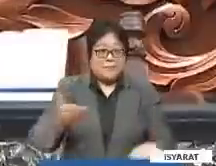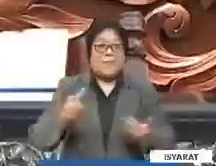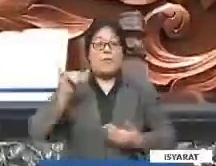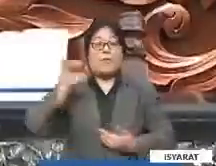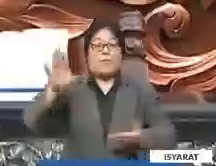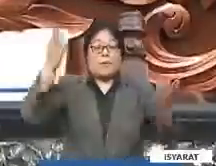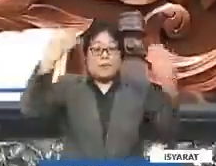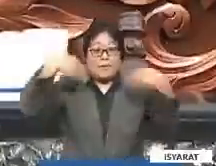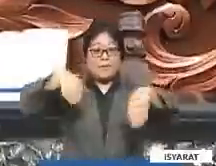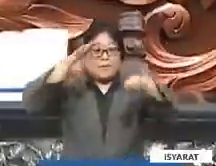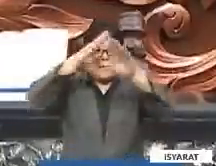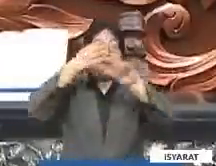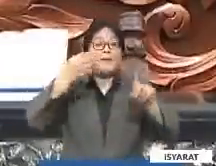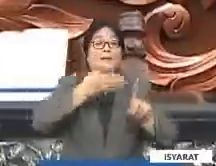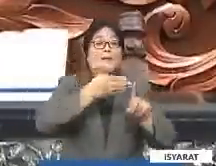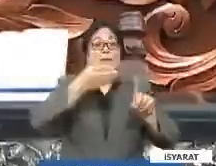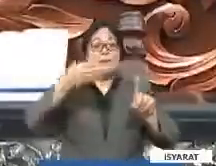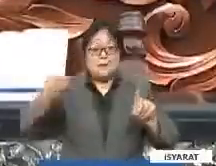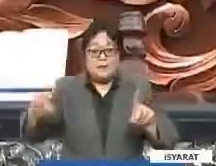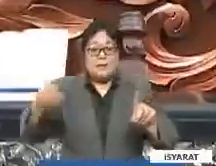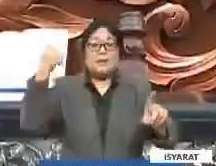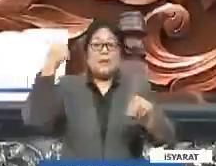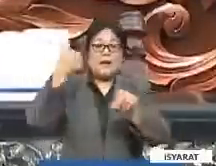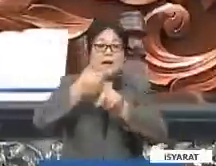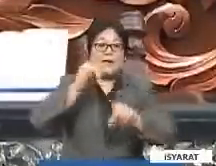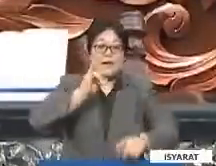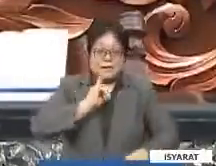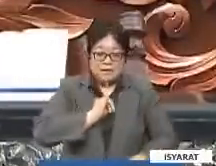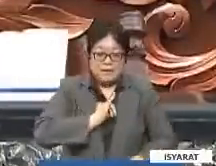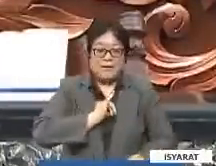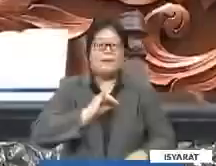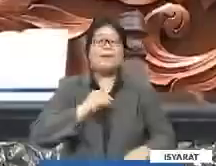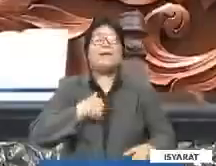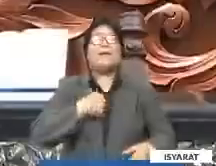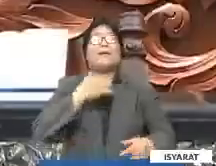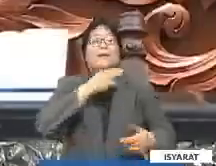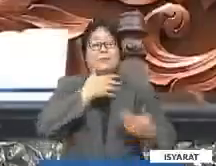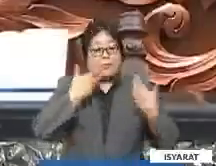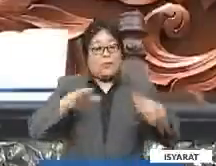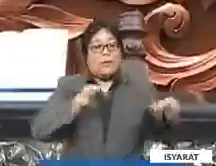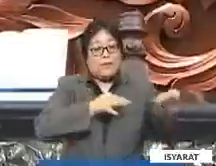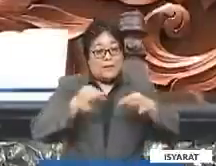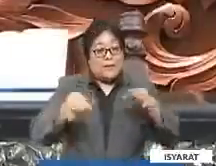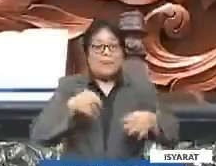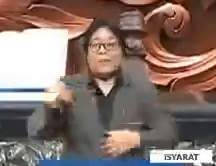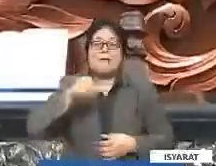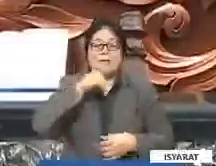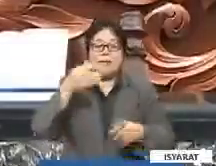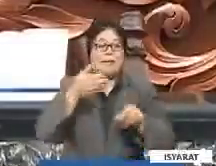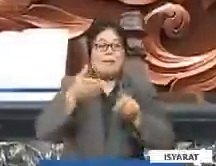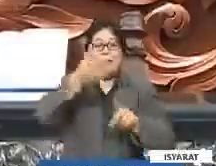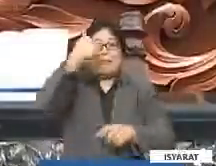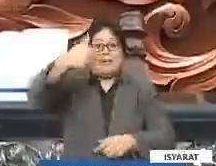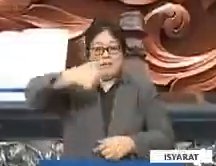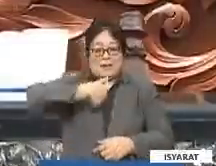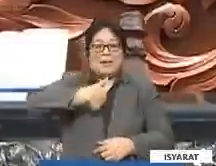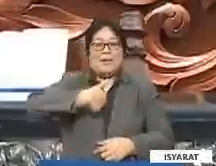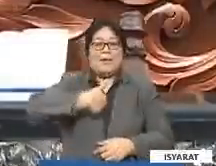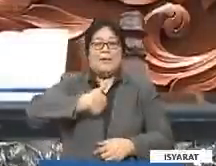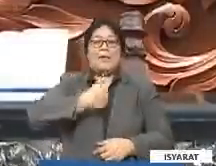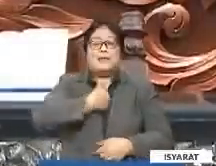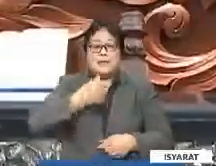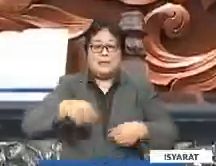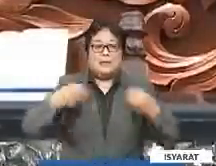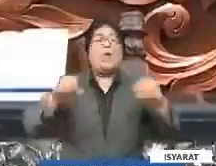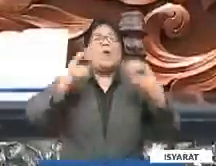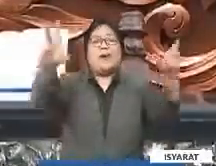yang pomade pekan telah mengingkari arahan saya Saya telah memberi penerangan beliau sebenarnya tidak mengingkari kalian saya elah yang